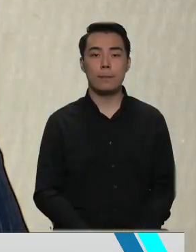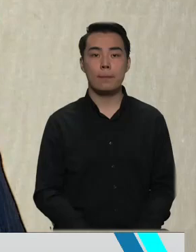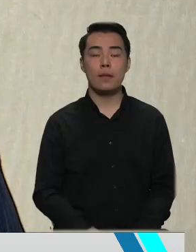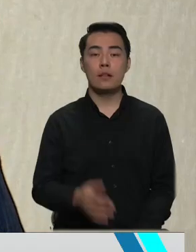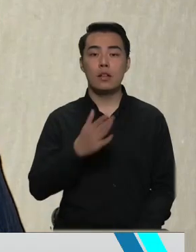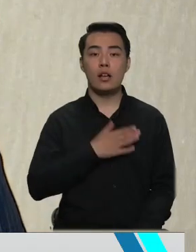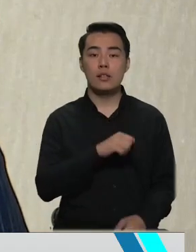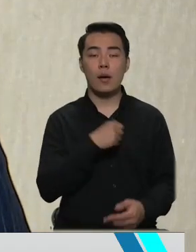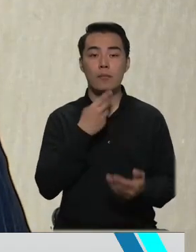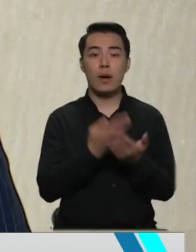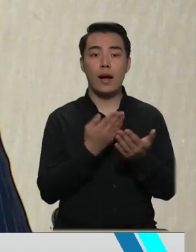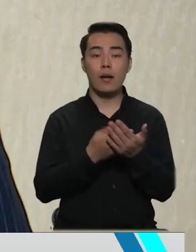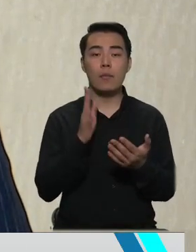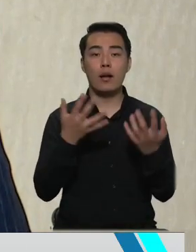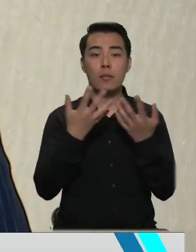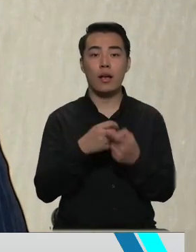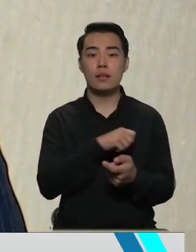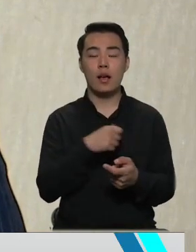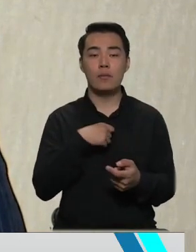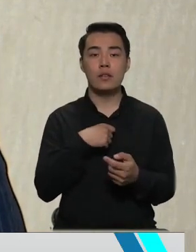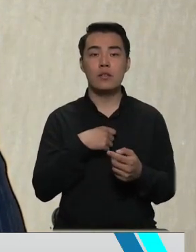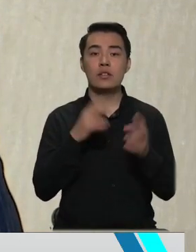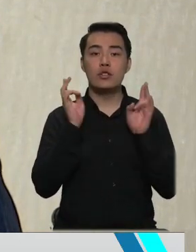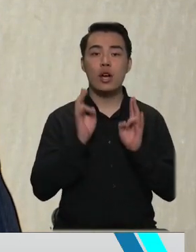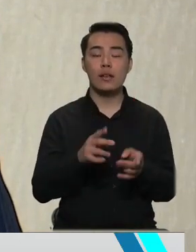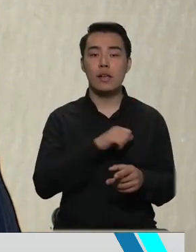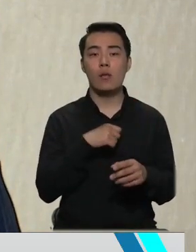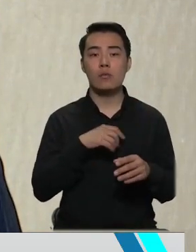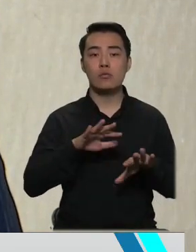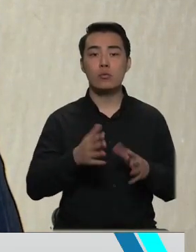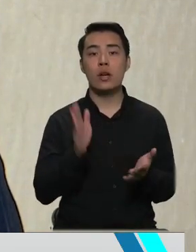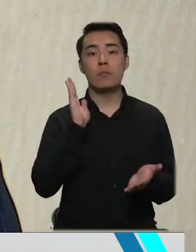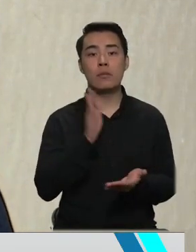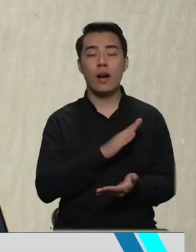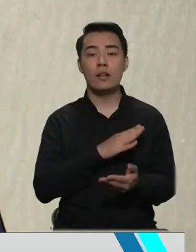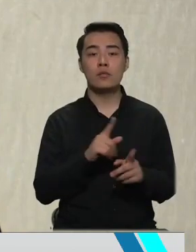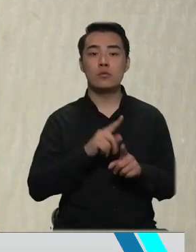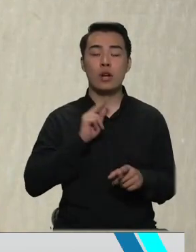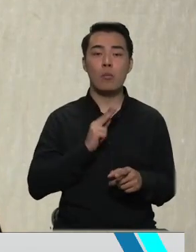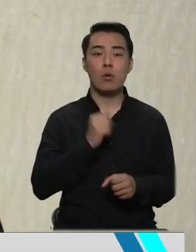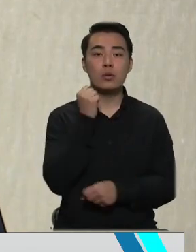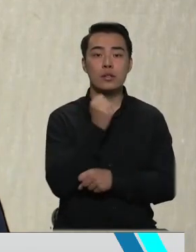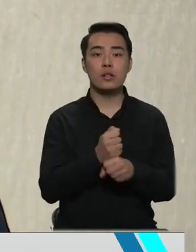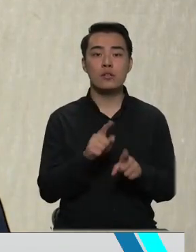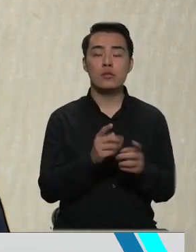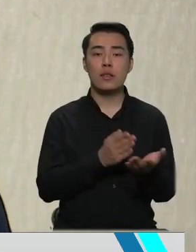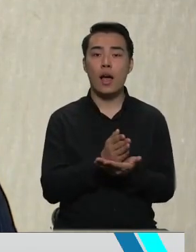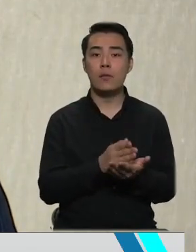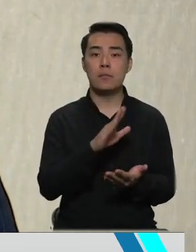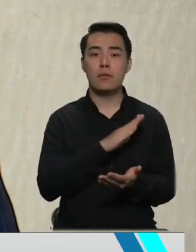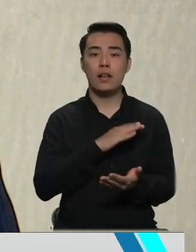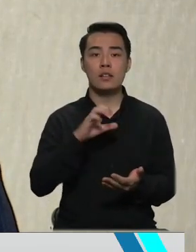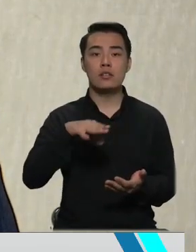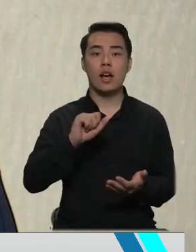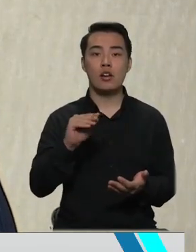наш анализ показывает что именно несчастный случай попадаются уже работники со стажем Да так скажем стажем которую